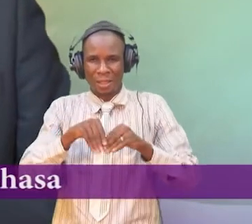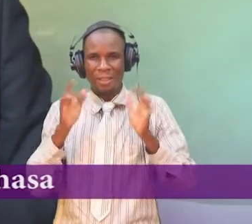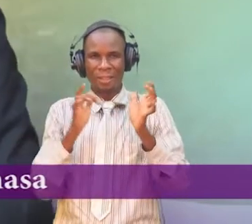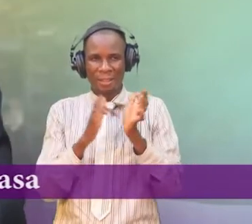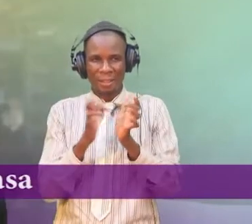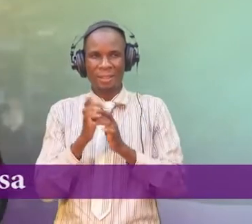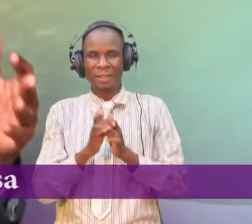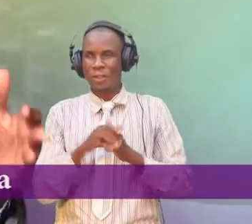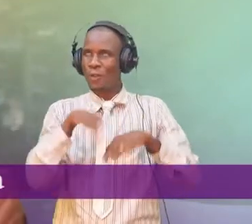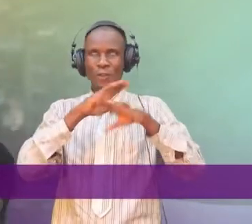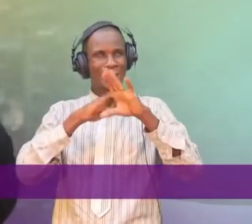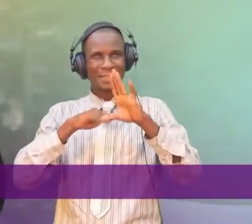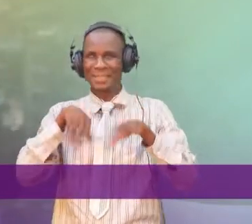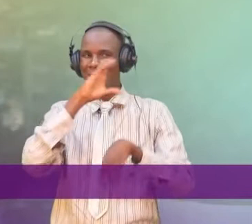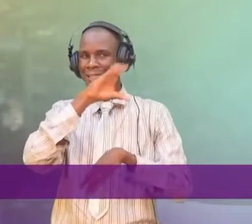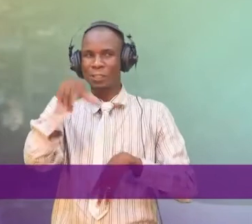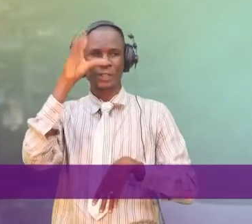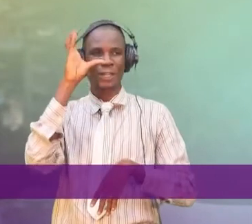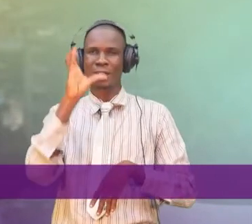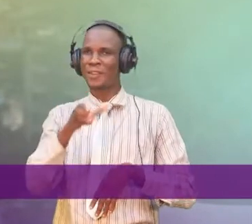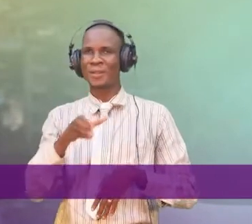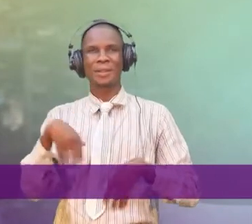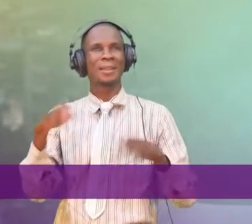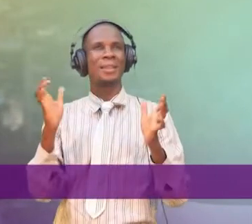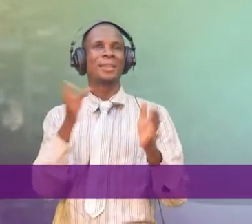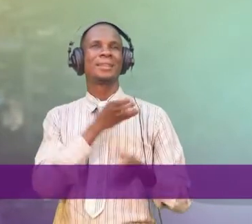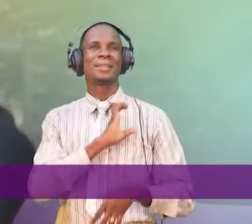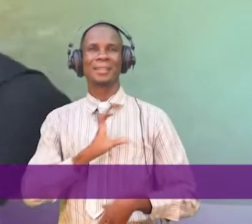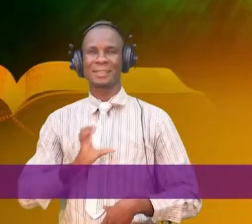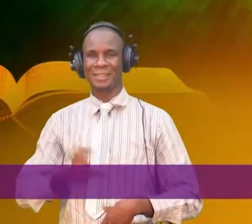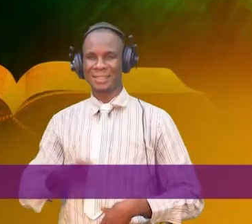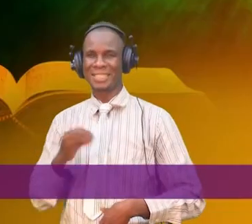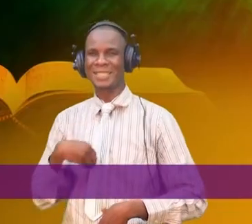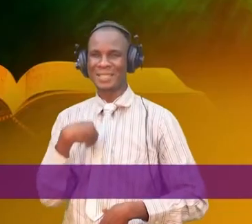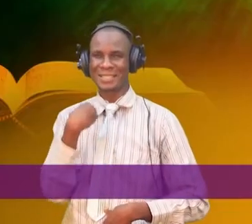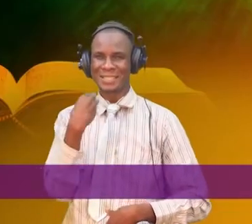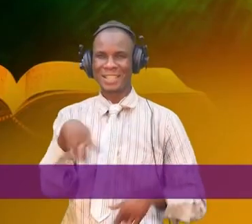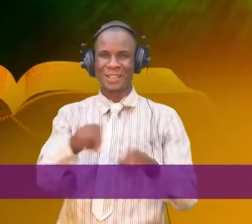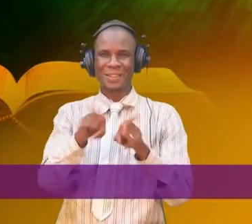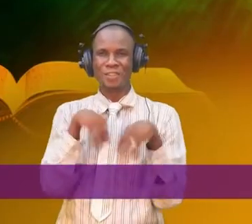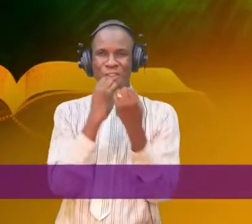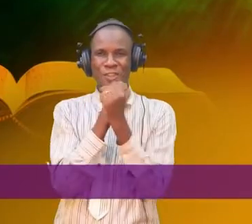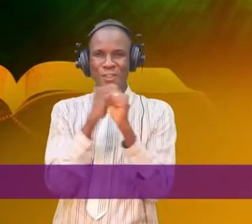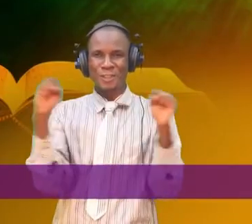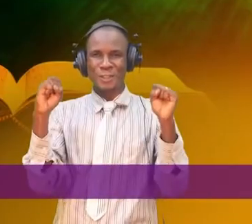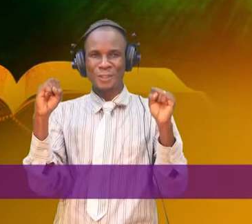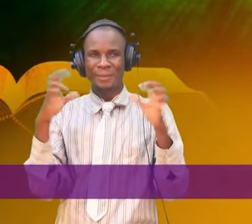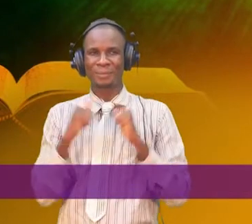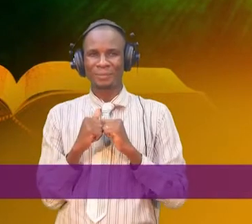Yangwana ndeko Paul azali koloba na ba Efese mokapo ya liboso ete na kati na Kristo tozali